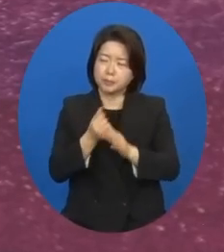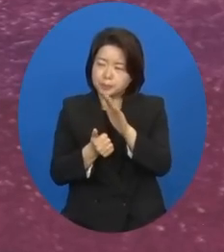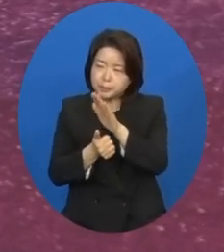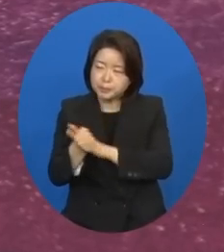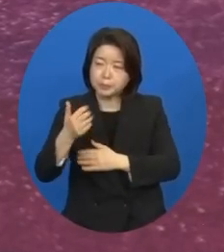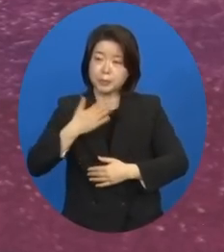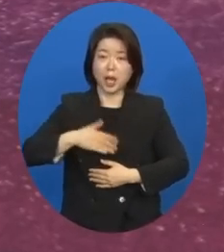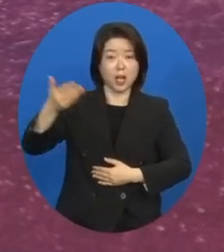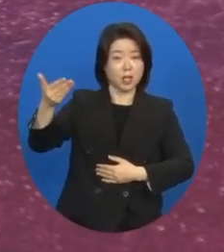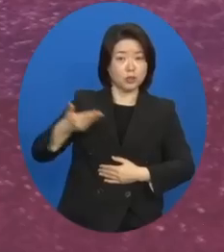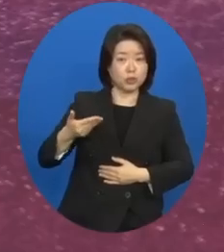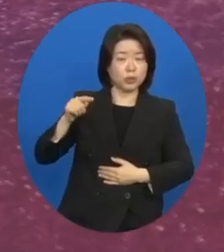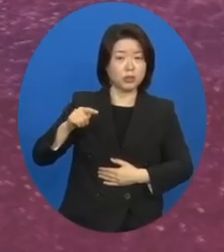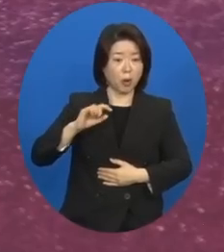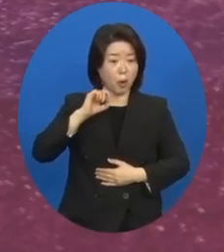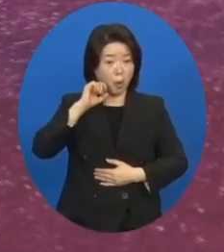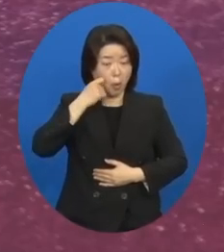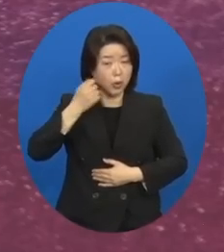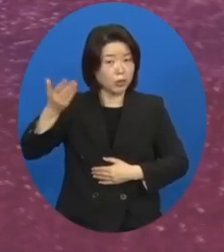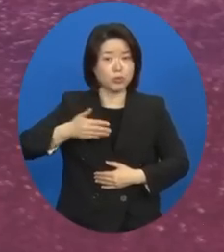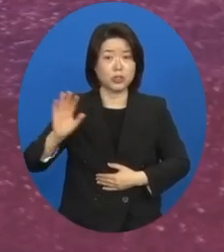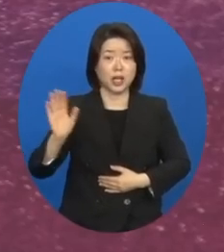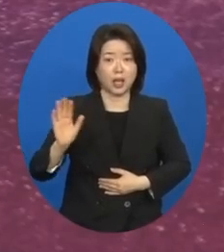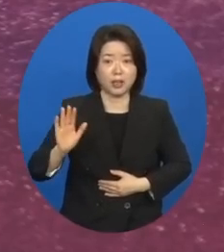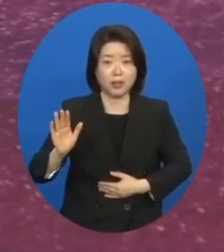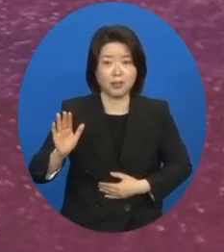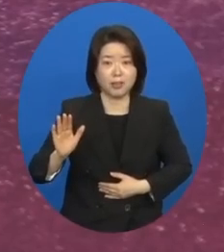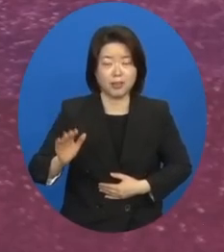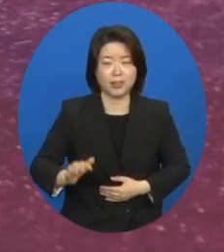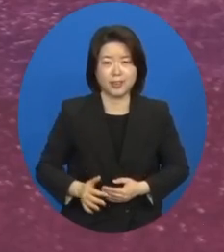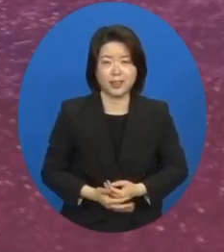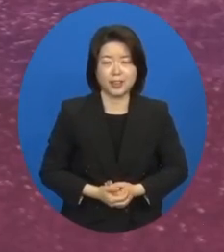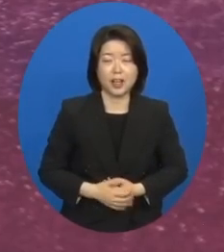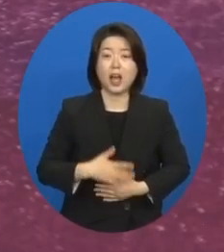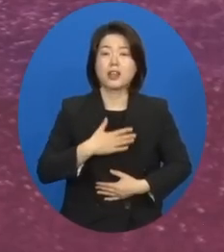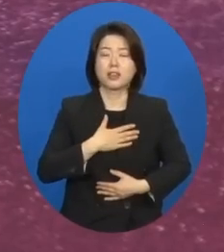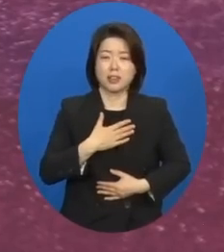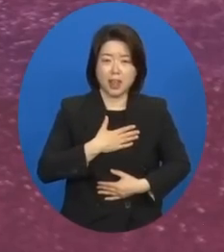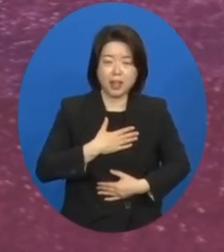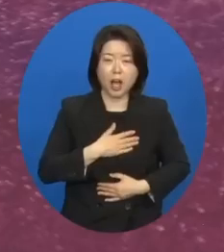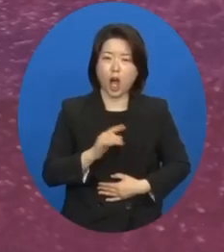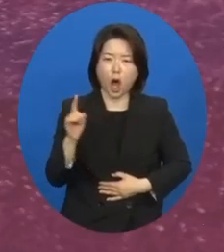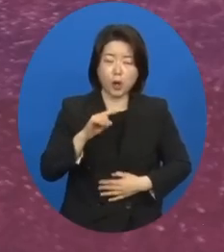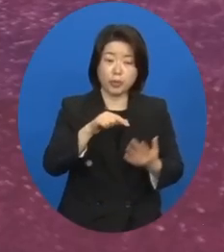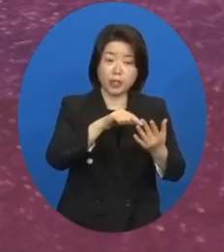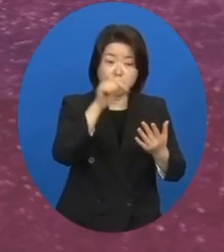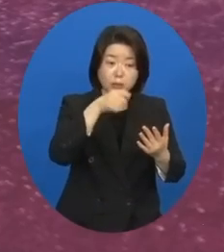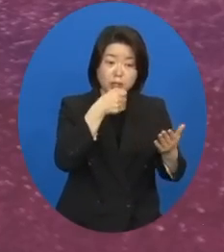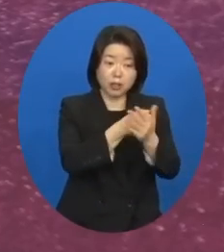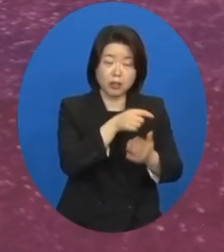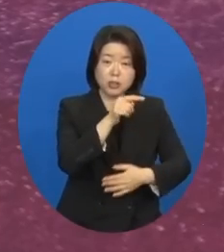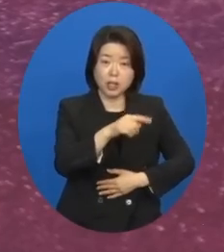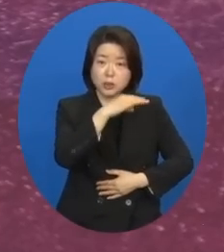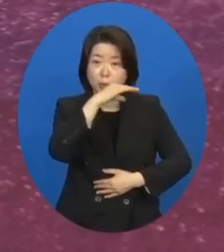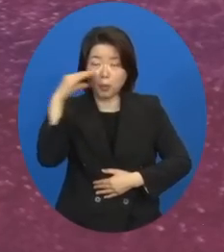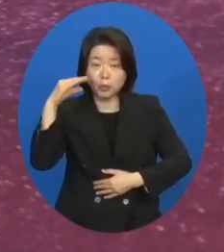것을 어렵게 하실 이유가 없습니다. 내가 어떤 선택하는 것이